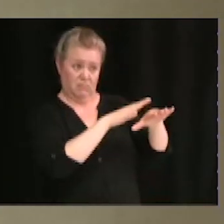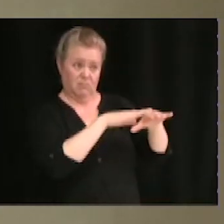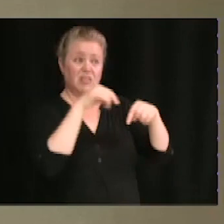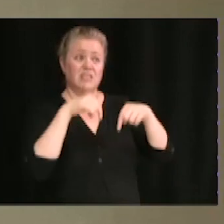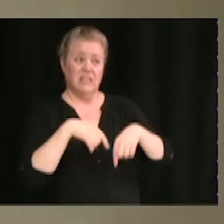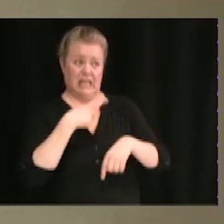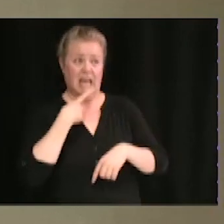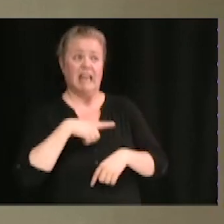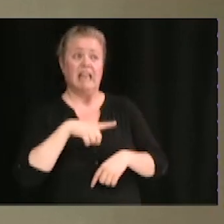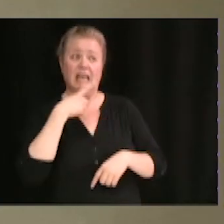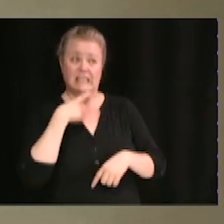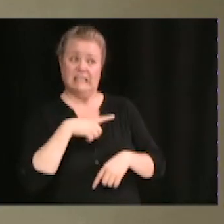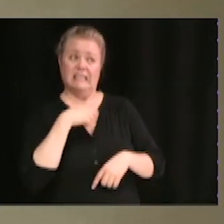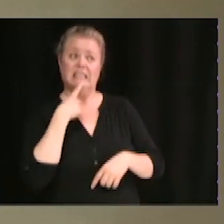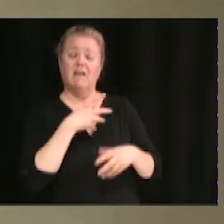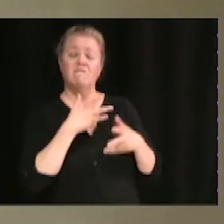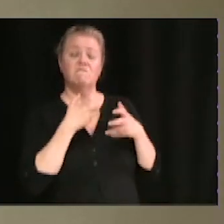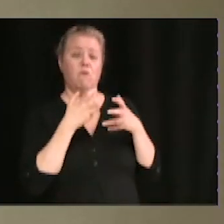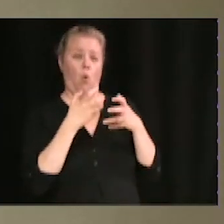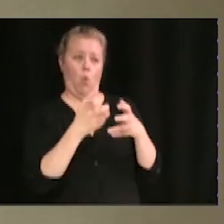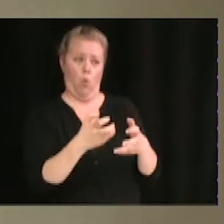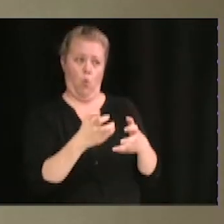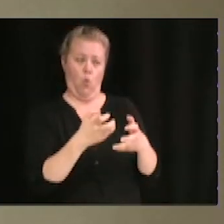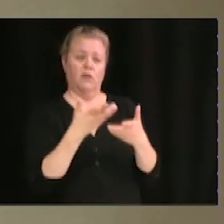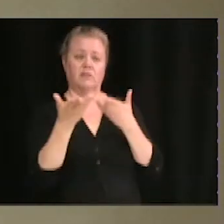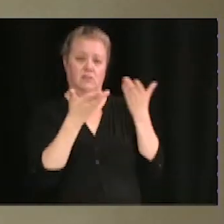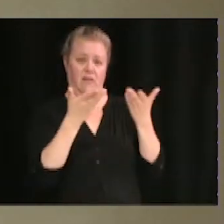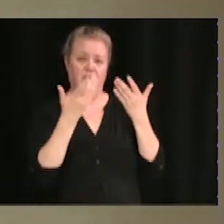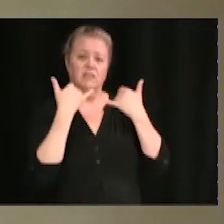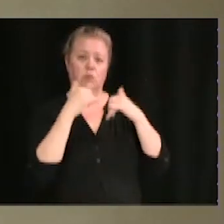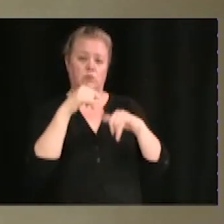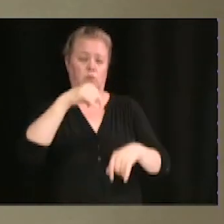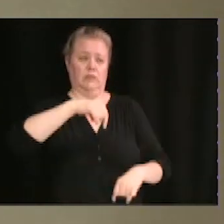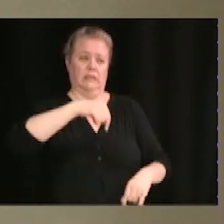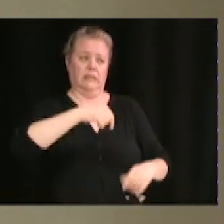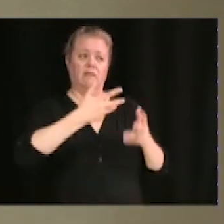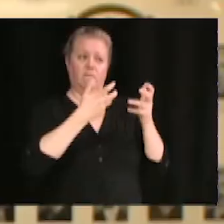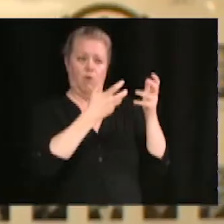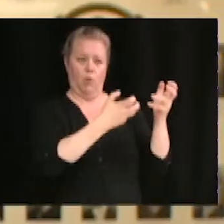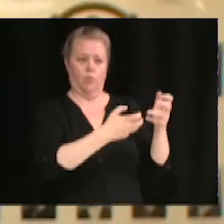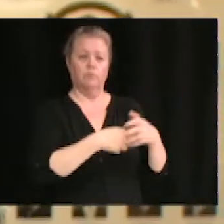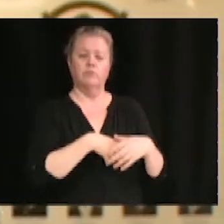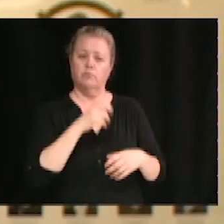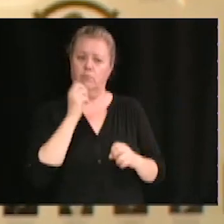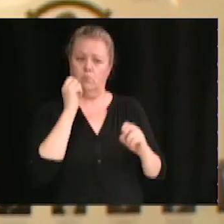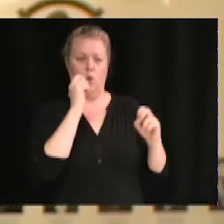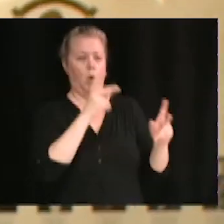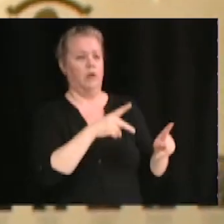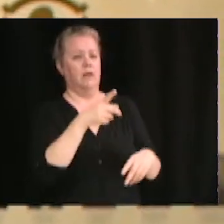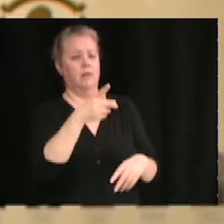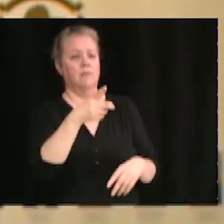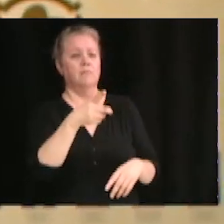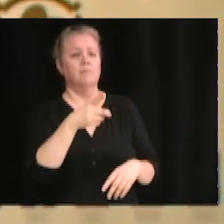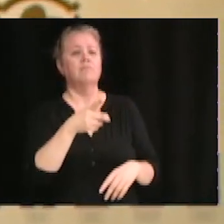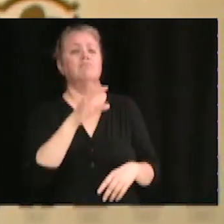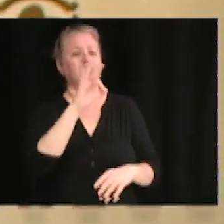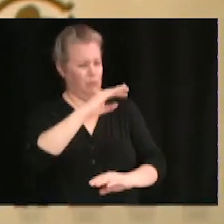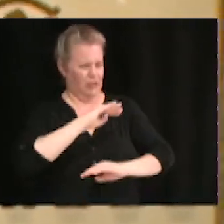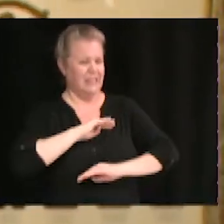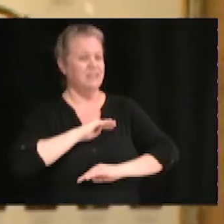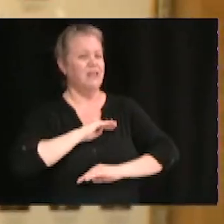notre grand intérêt, notre volonté de conserver le service ici à Victoriaville. OK. Je suis satisfait.